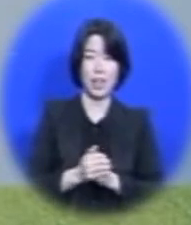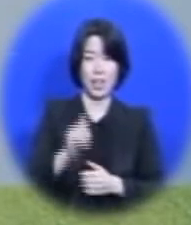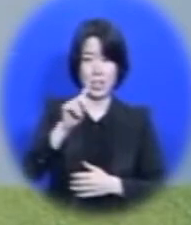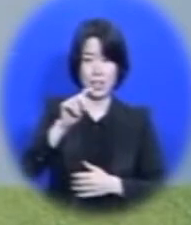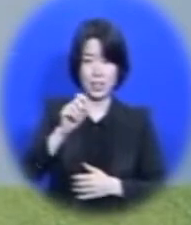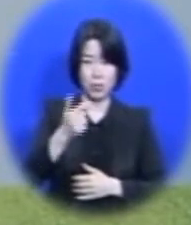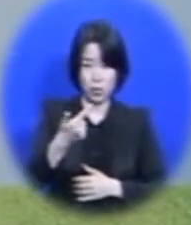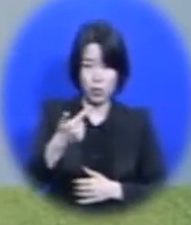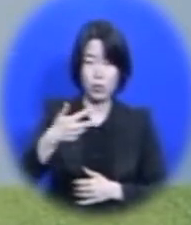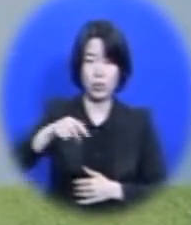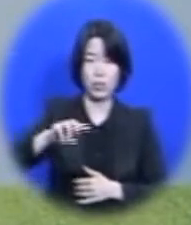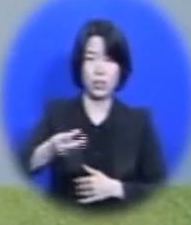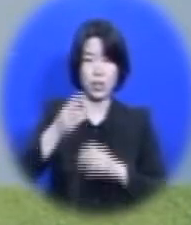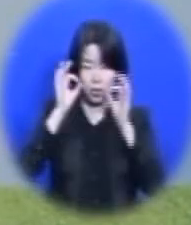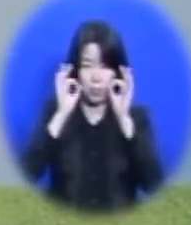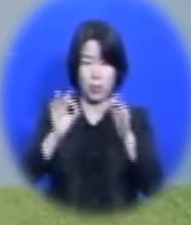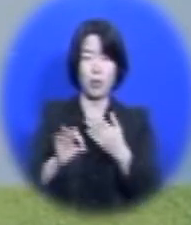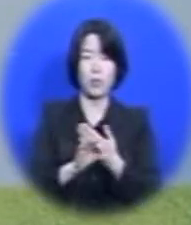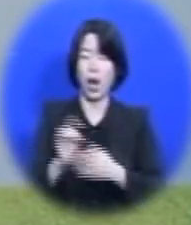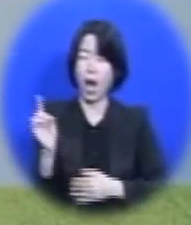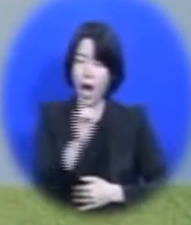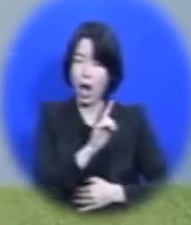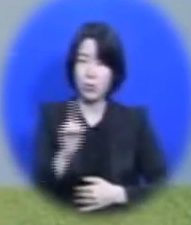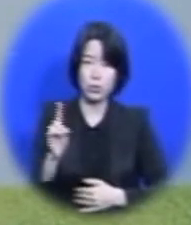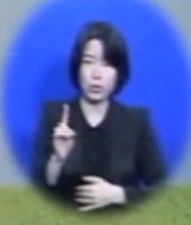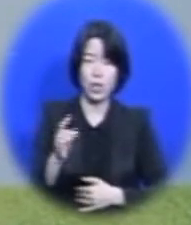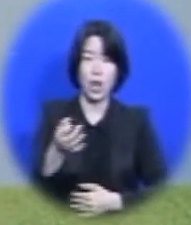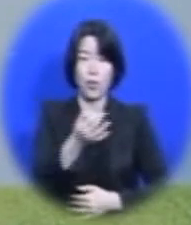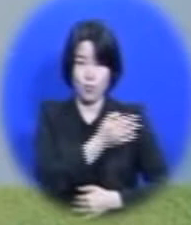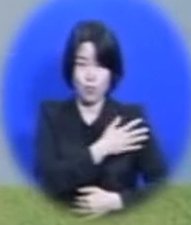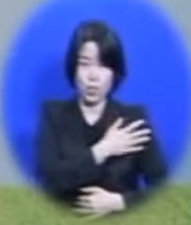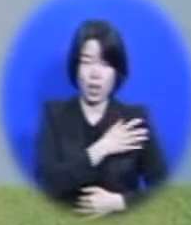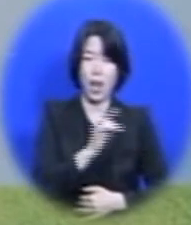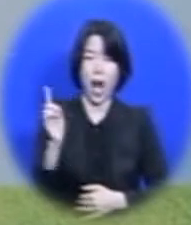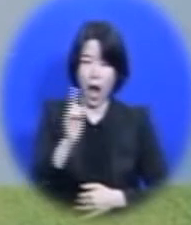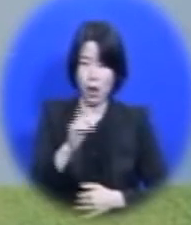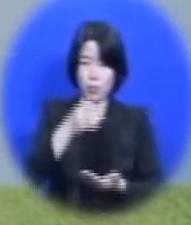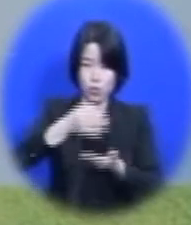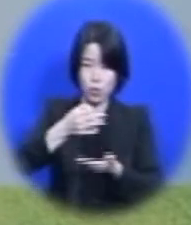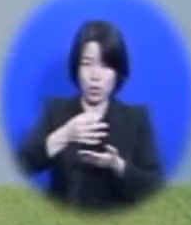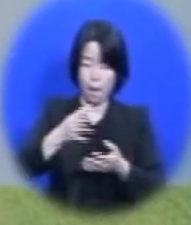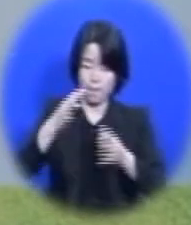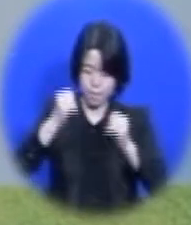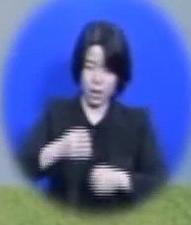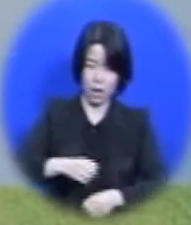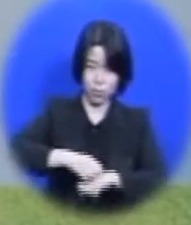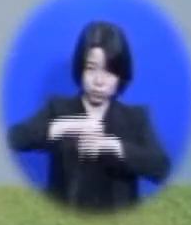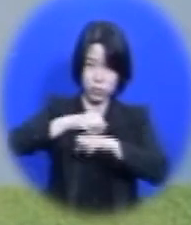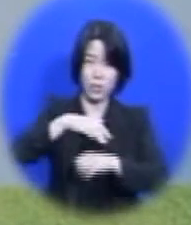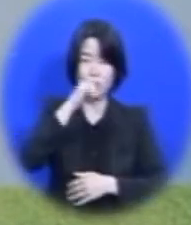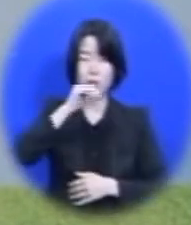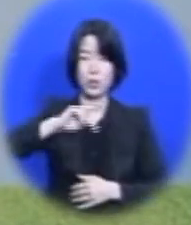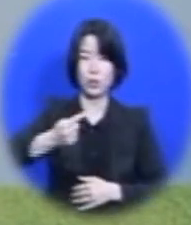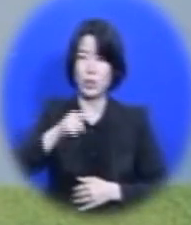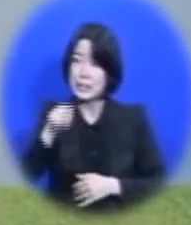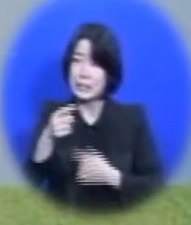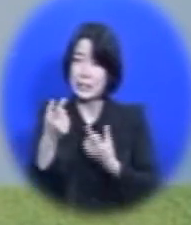16절에 가서 보면은 아무리 부자고 아무리 재산이 많이 모여도 그런 사람